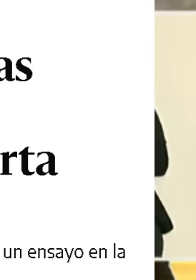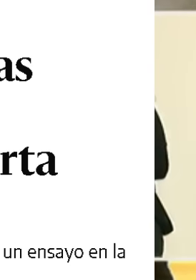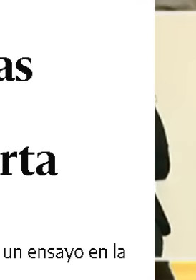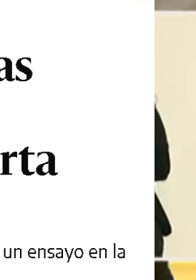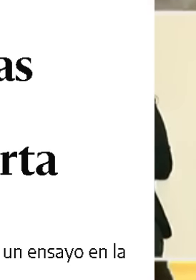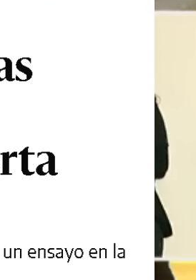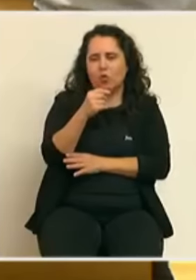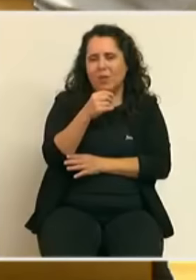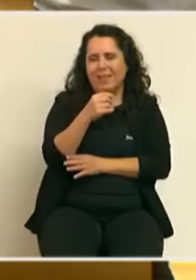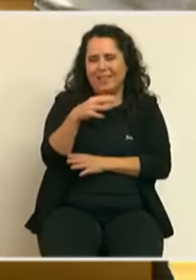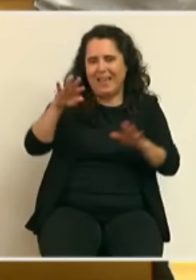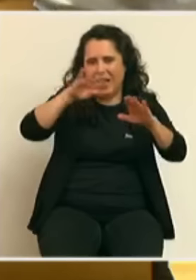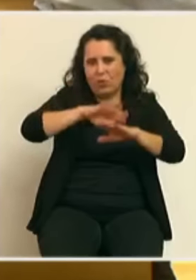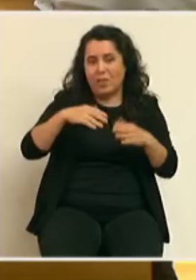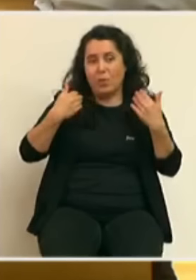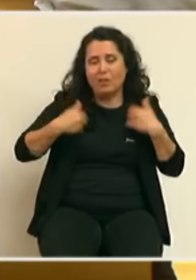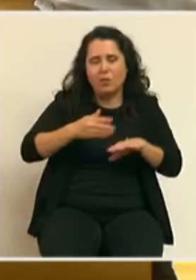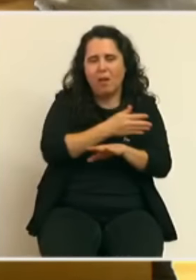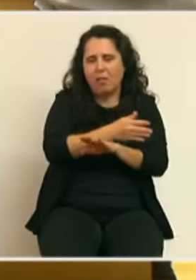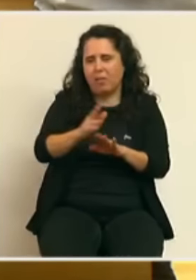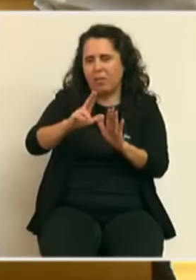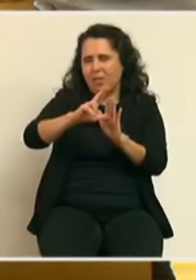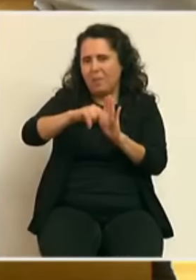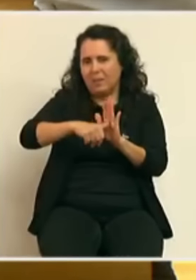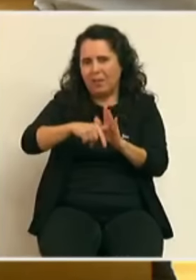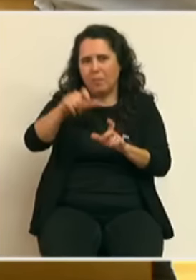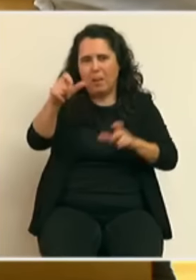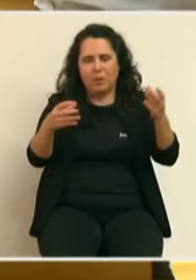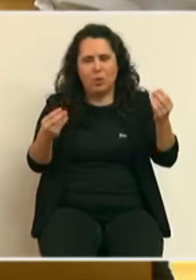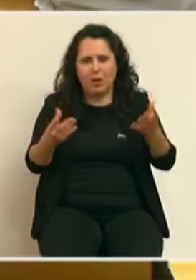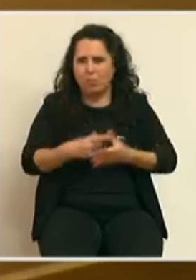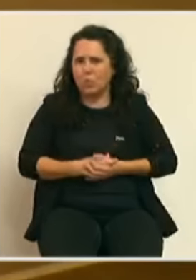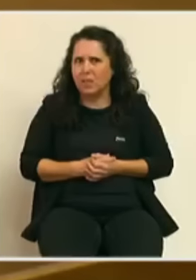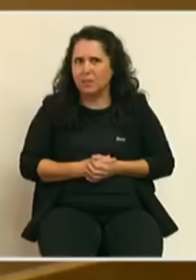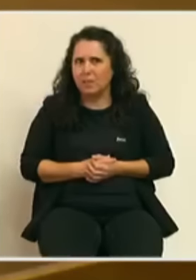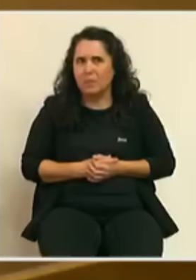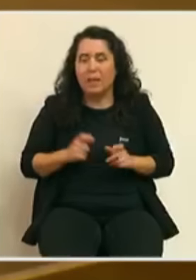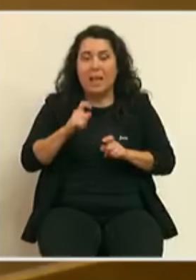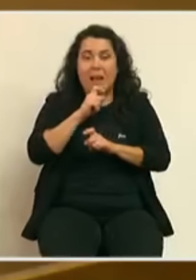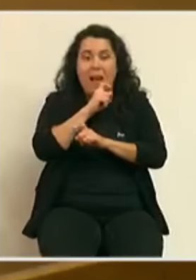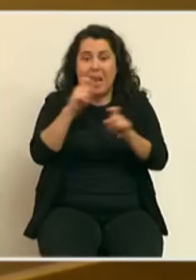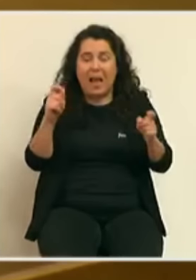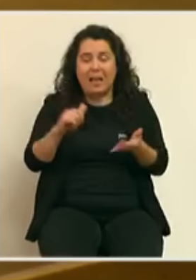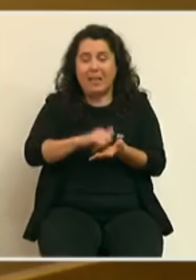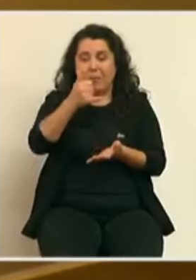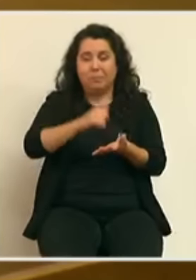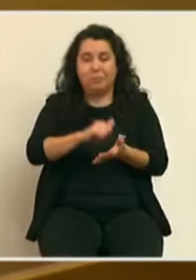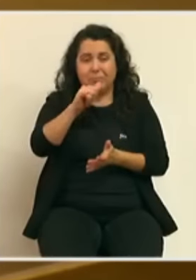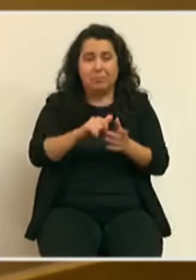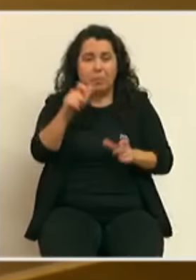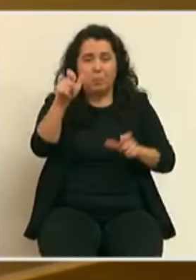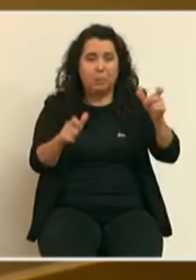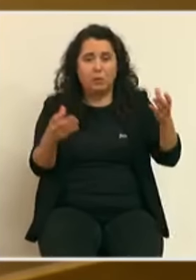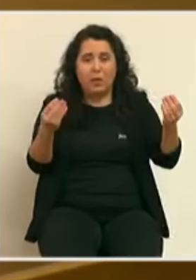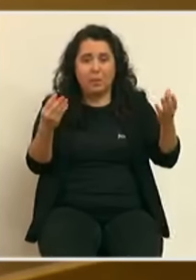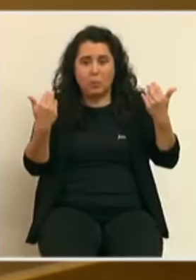nit, quan ja era massa tard per a massa persones. L'alerta va sonar quan ja milers i milers de